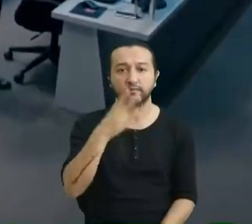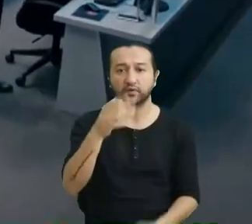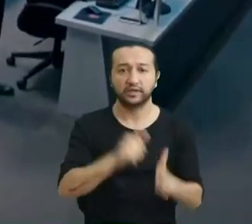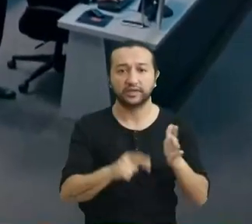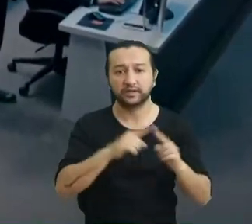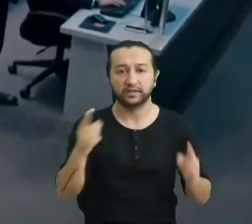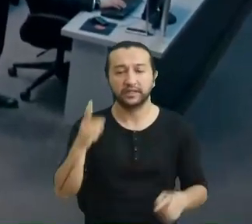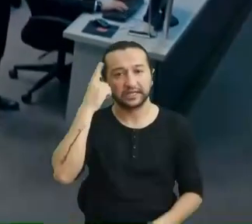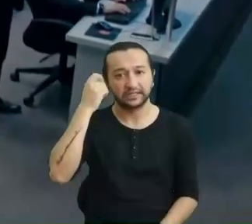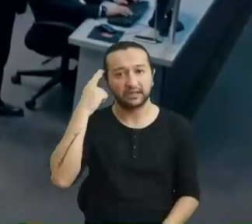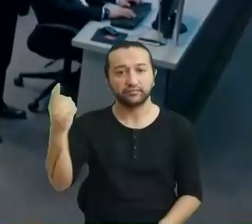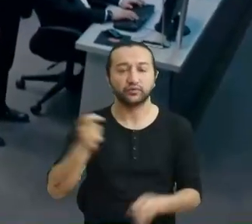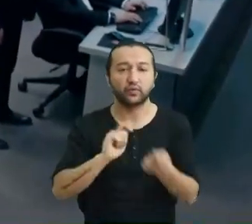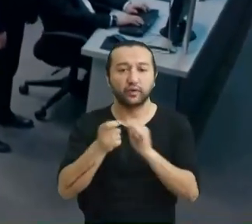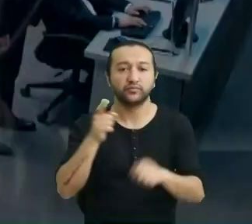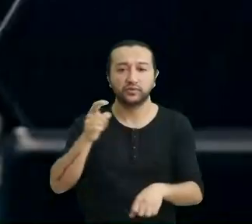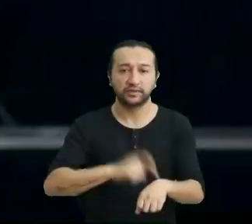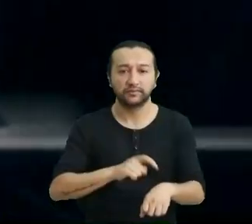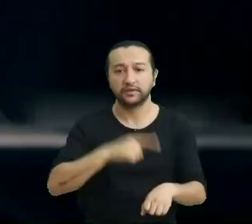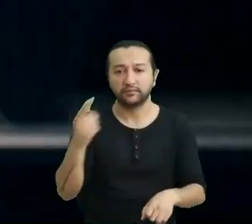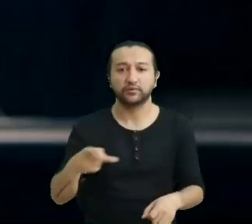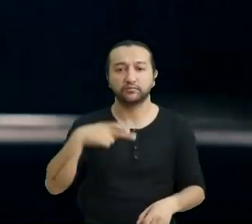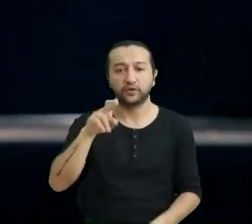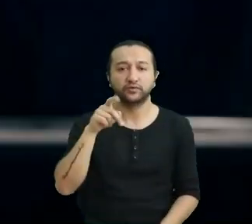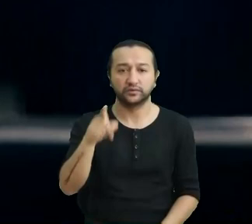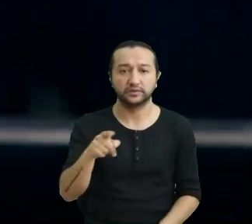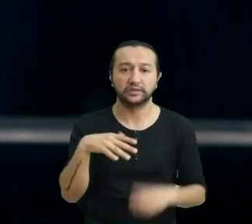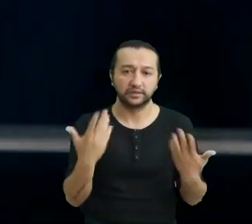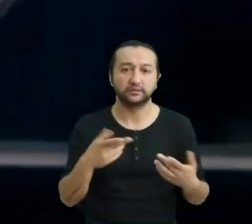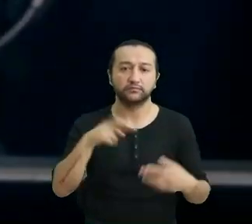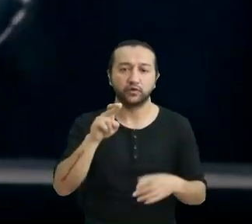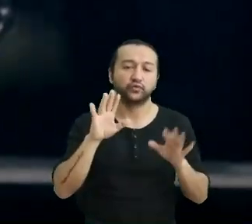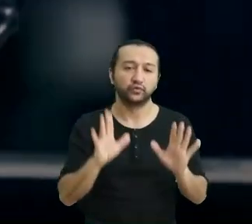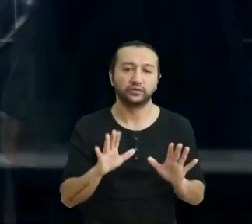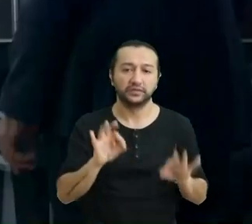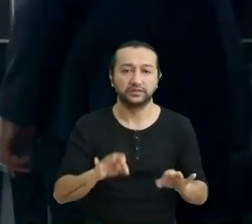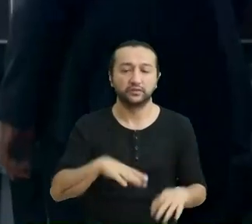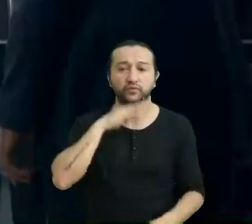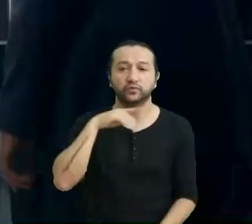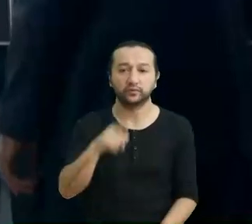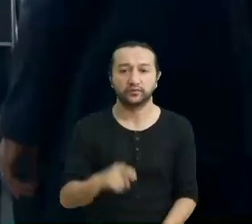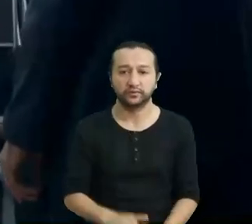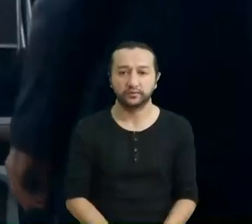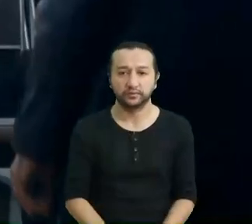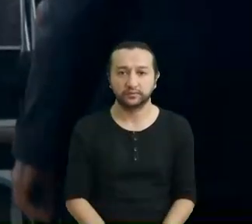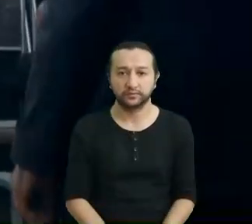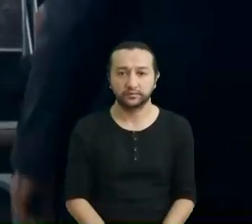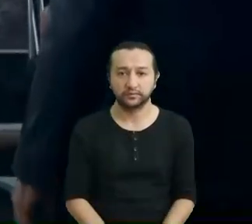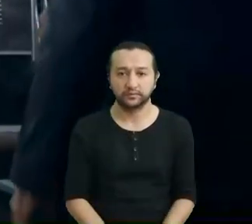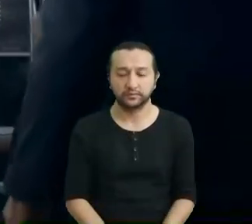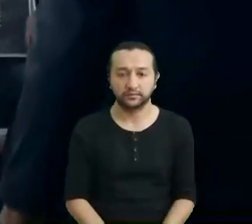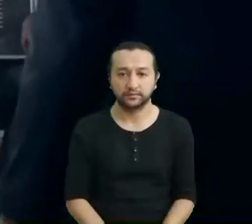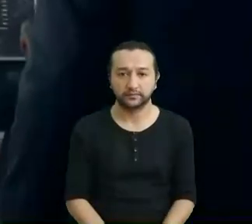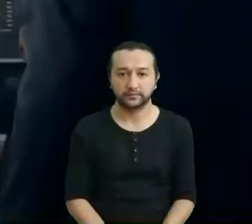2004'e kadar Mossad tarafından kullanılmış. O zamandan beri boş. Yani boştu. Ekranda ağaçlar içindeki